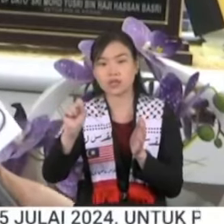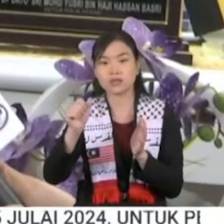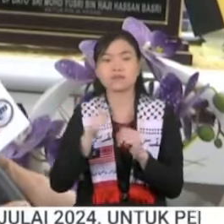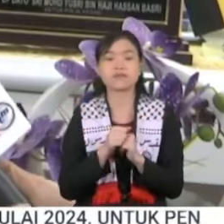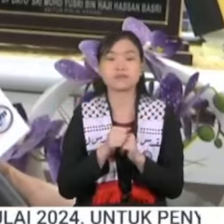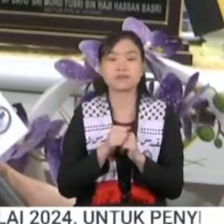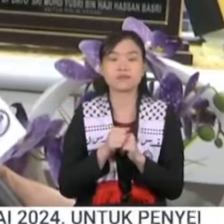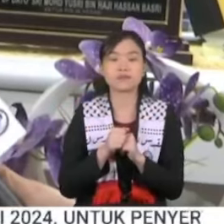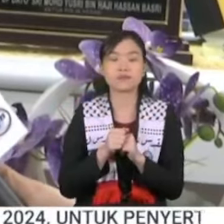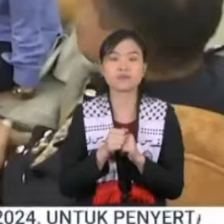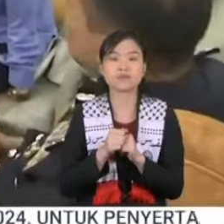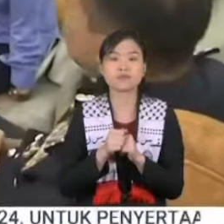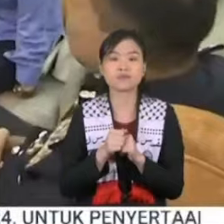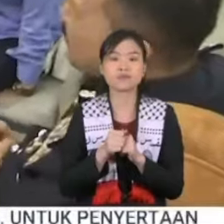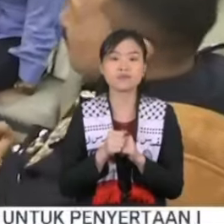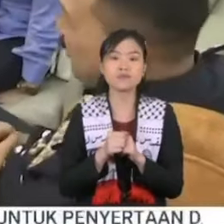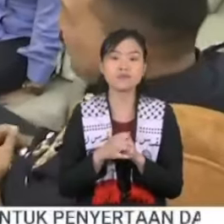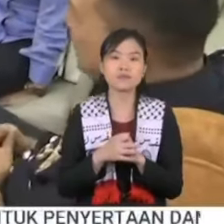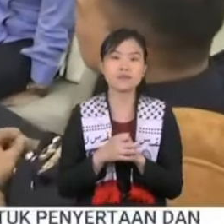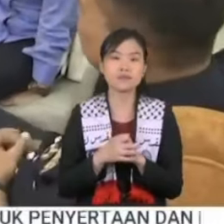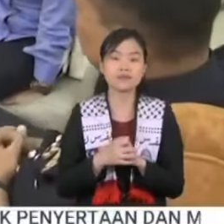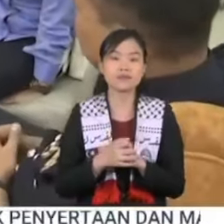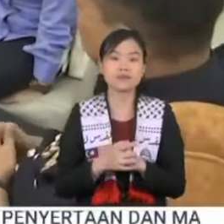1,480 kes yang telah dilaporkan.